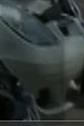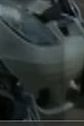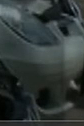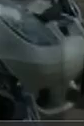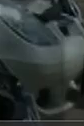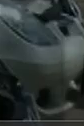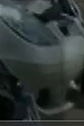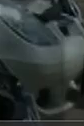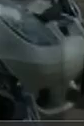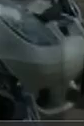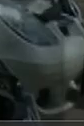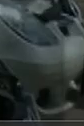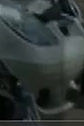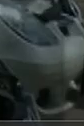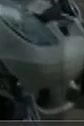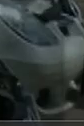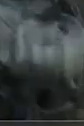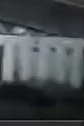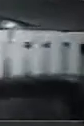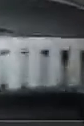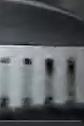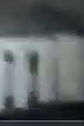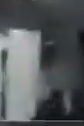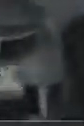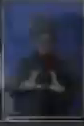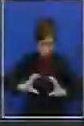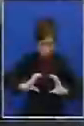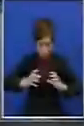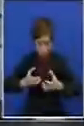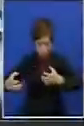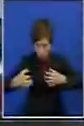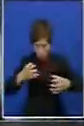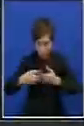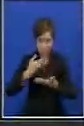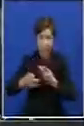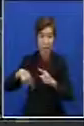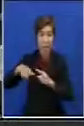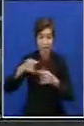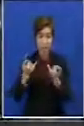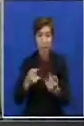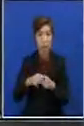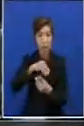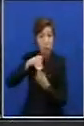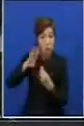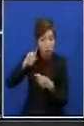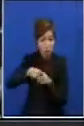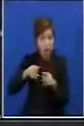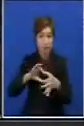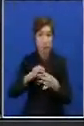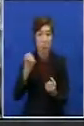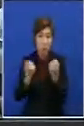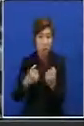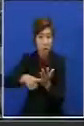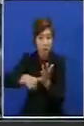ำระชิ้นส่วนส่งขายเชียงกงเป็นที่ทราบกันดีว่าธุรกิจเต็นท์รถซึ่งรอบรับจำนำเถื่อนด้วยต้องใช้เงินลงทุนไม่น้